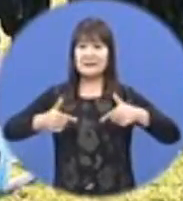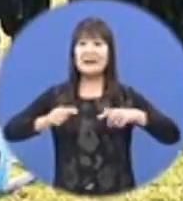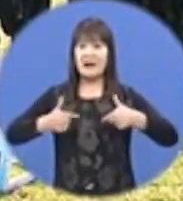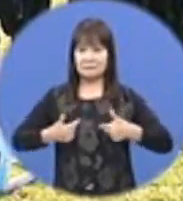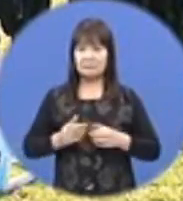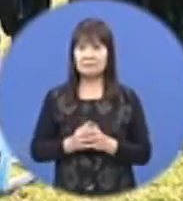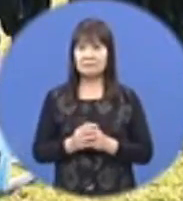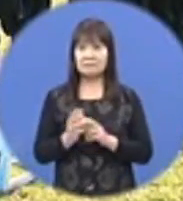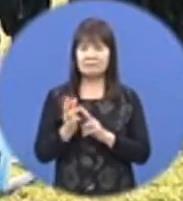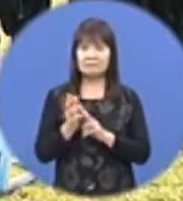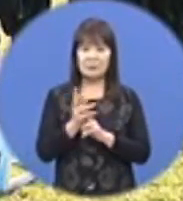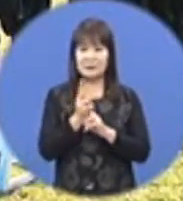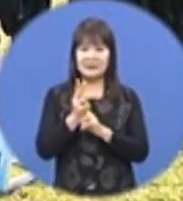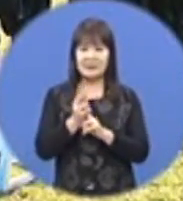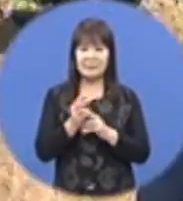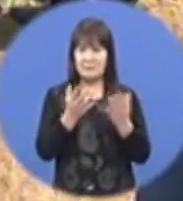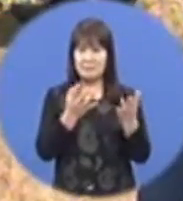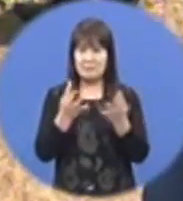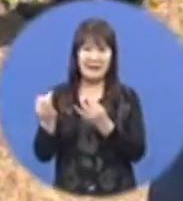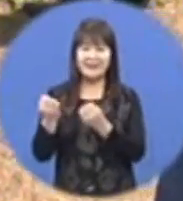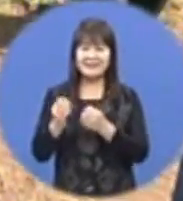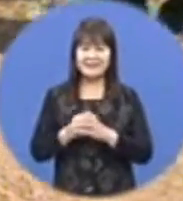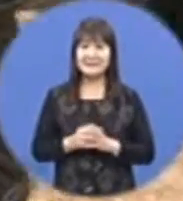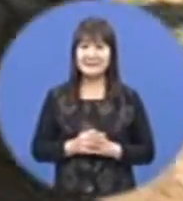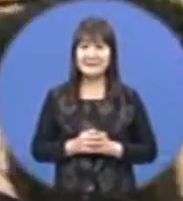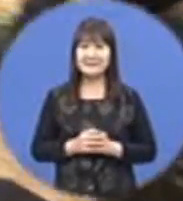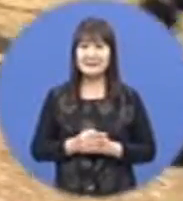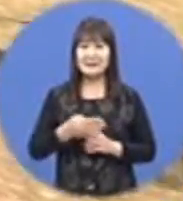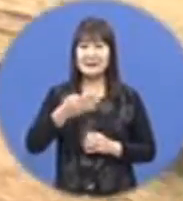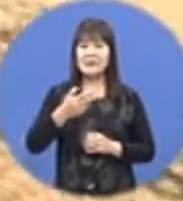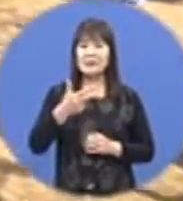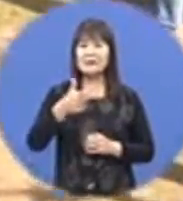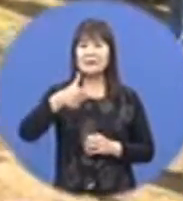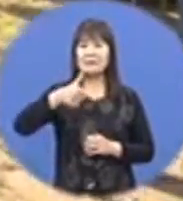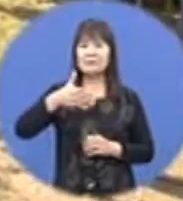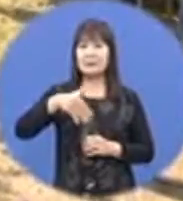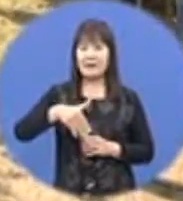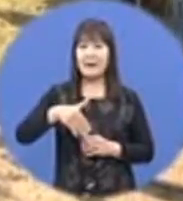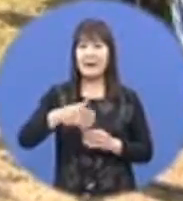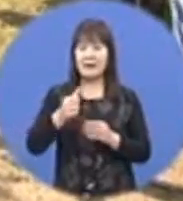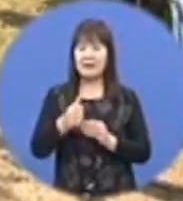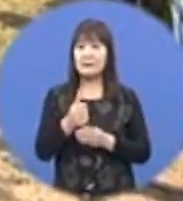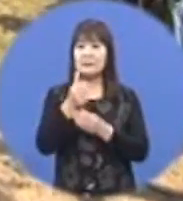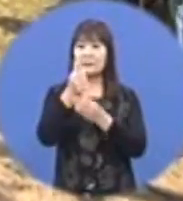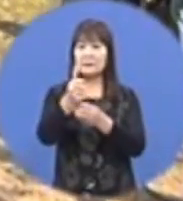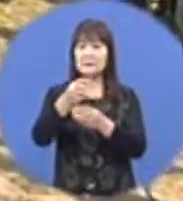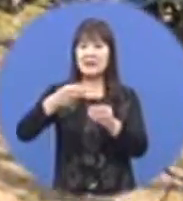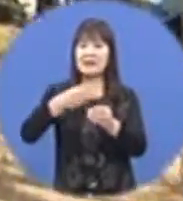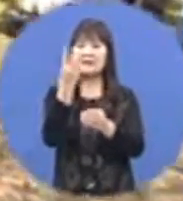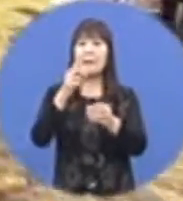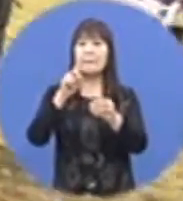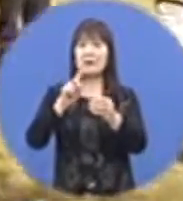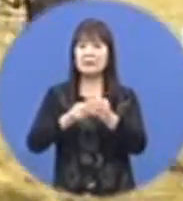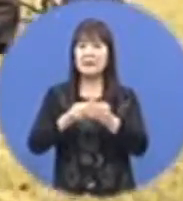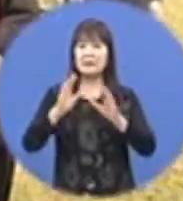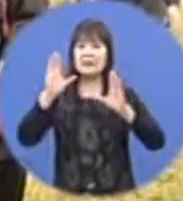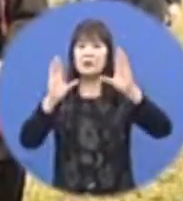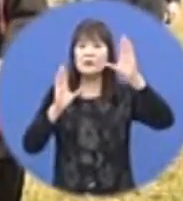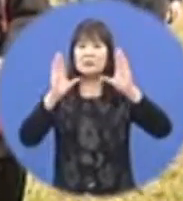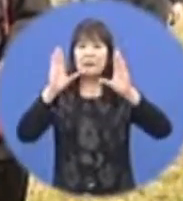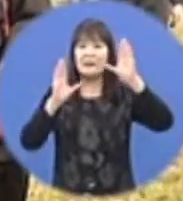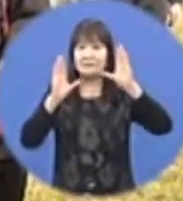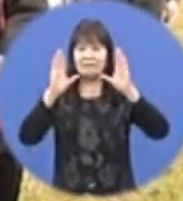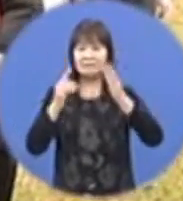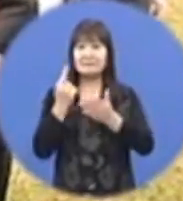城は忍者でいっぱいです。さらに吉宗将軍就任300年ということで、吉宗くんがイベントに登場した